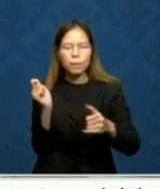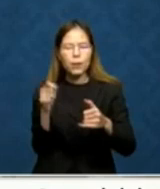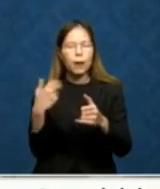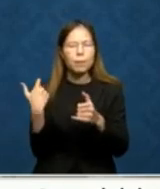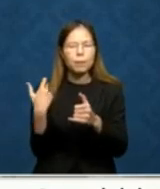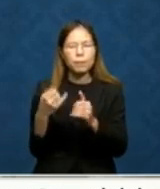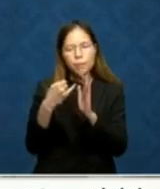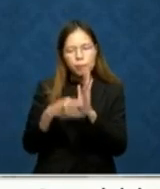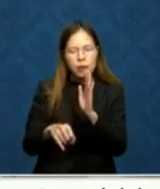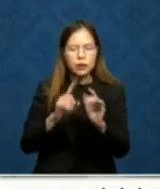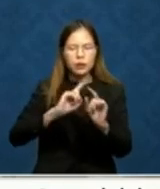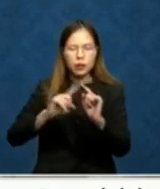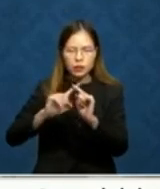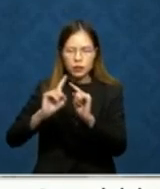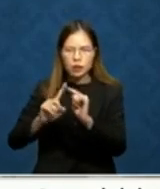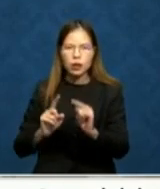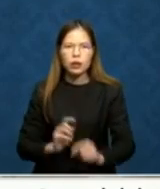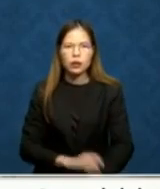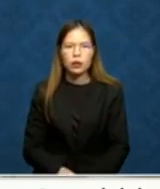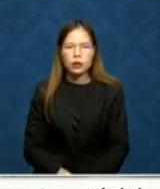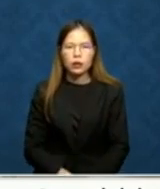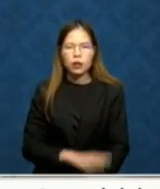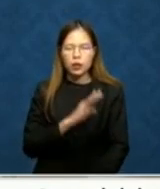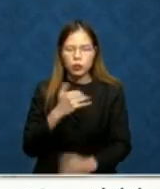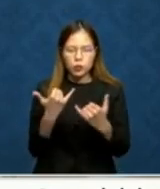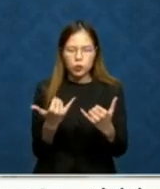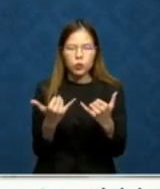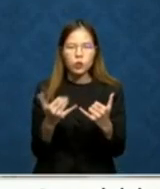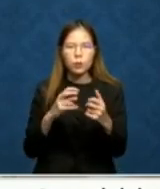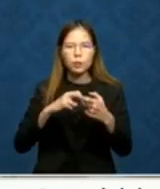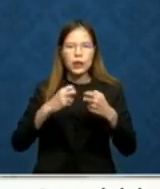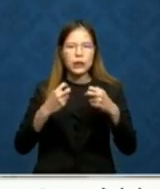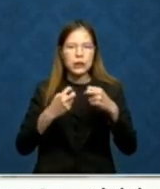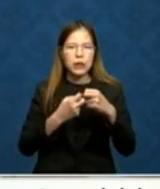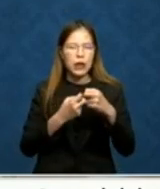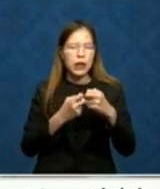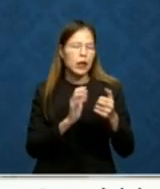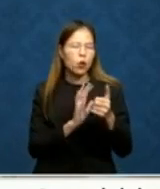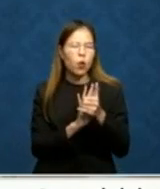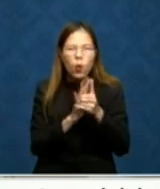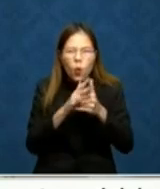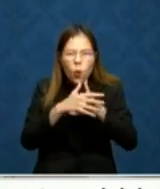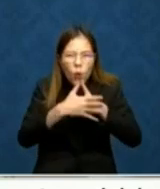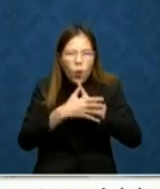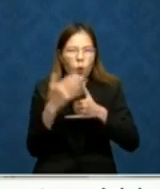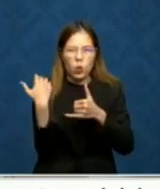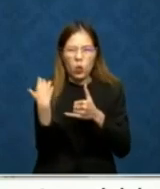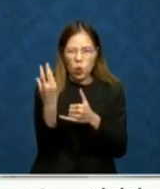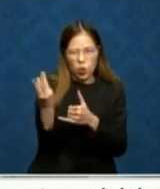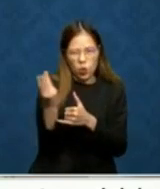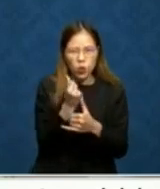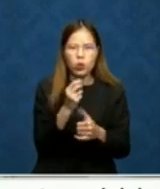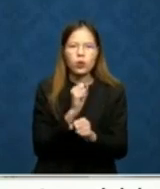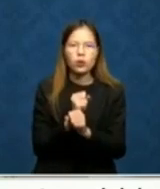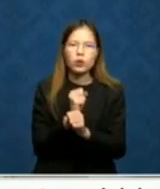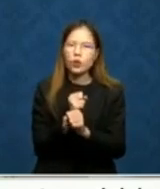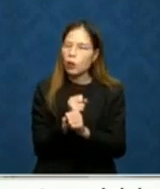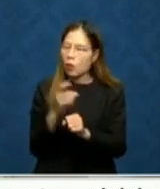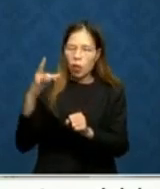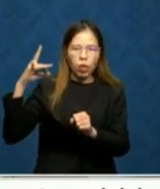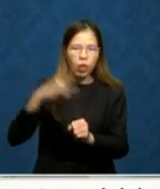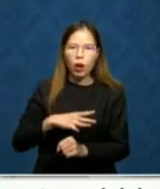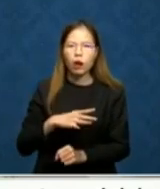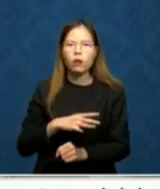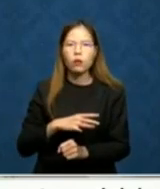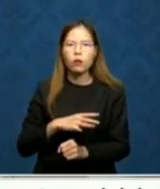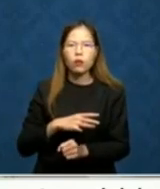ๆที่มีความหลากหลายและเนื่องจากในปัจจุบันปัญหาการคุกคามทางเพศมีเพิ่มขึ้นอย่างรวดเร็วและทวีความรุนแรงมากยิ่ง